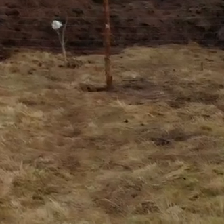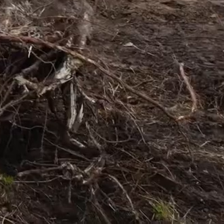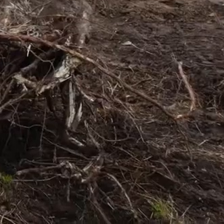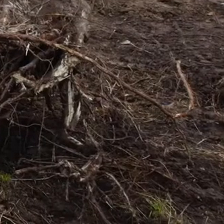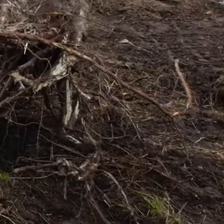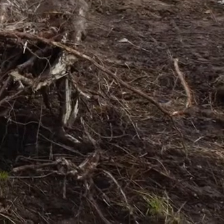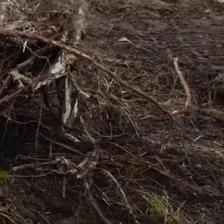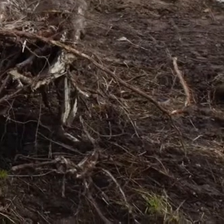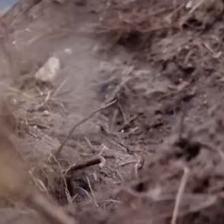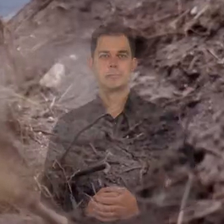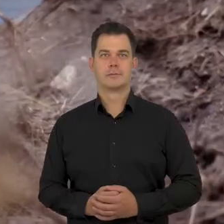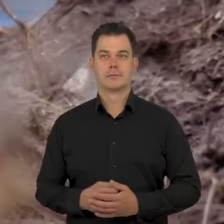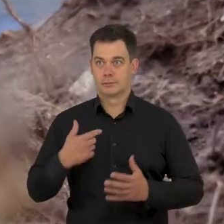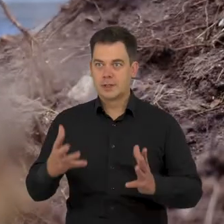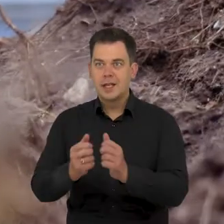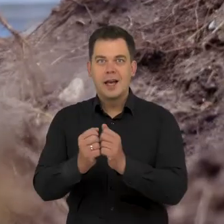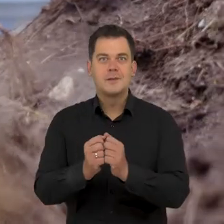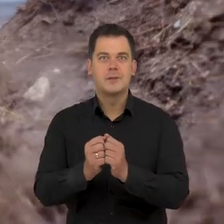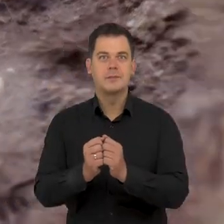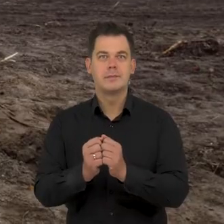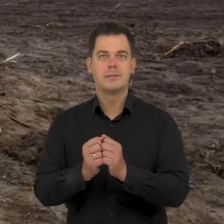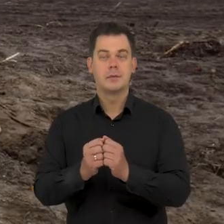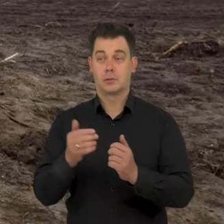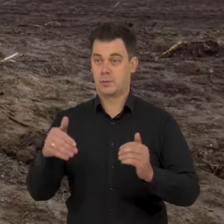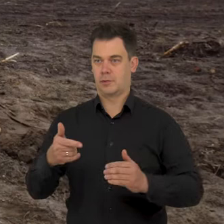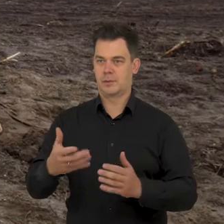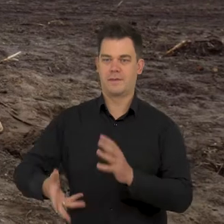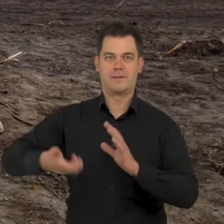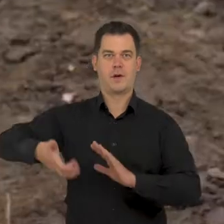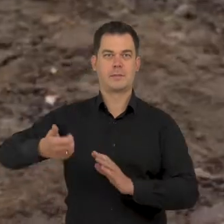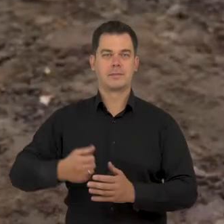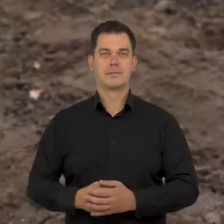Wykopaliska archeologiczne. Znalazłem coś. Trzeba wykopać.